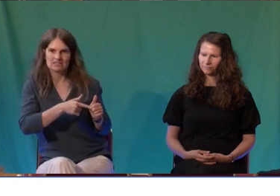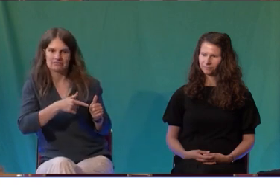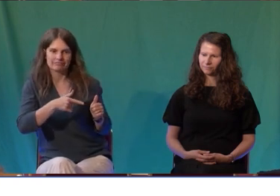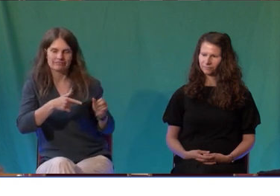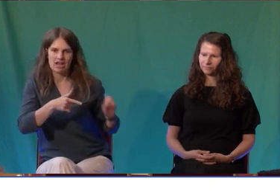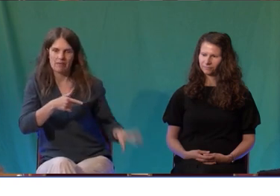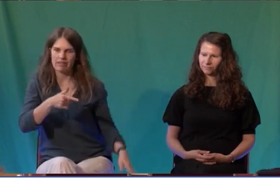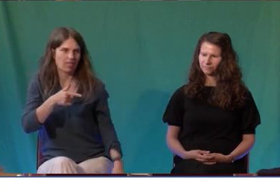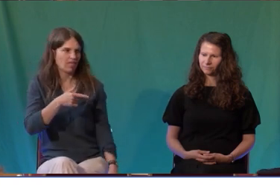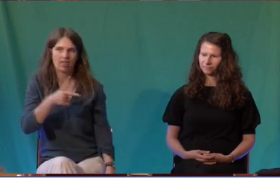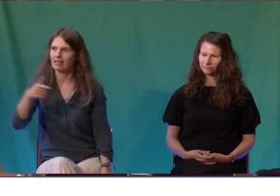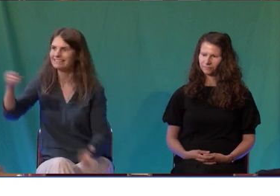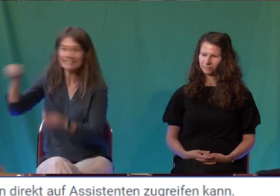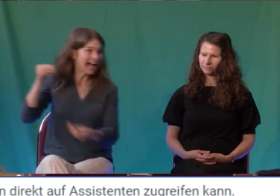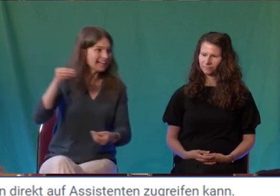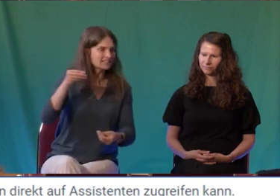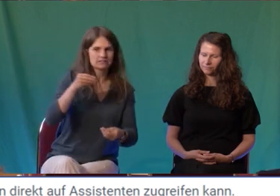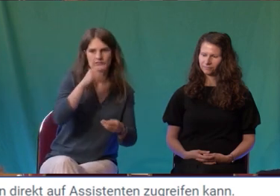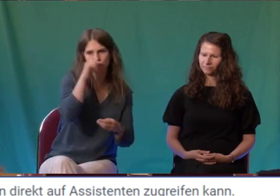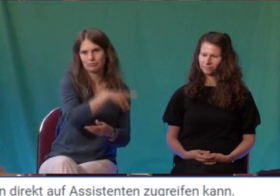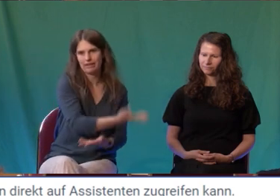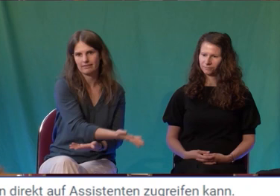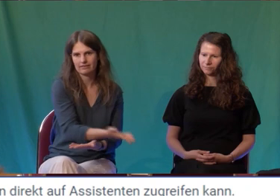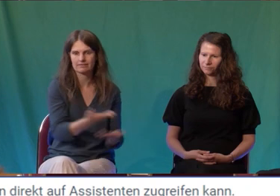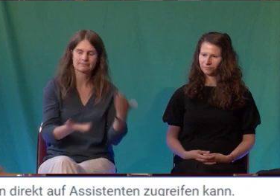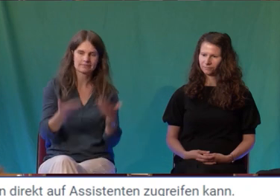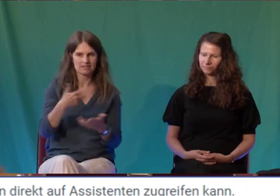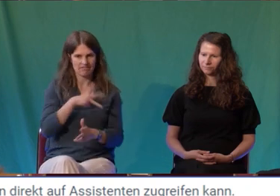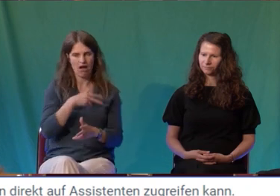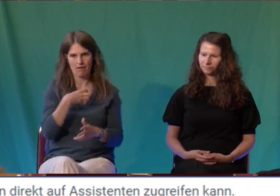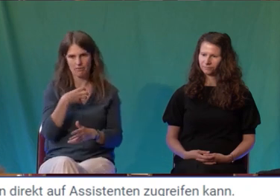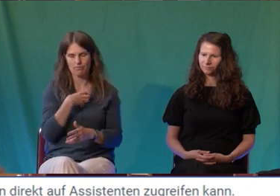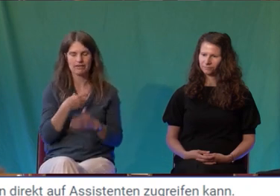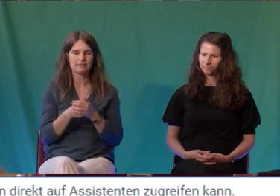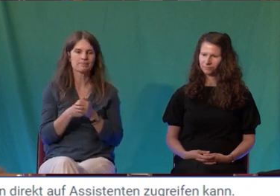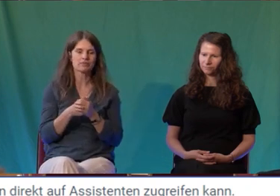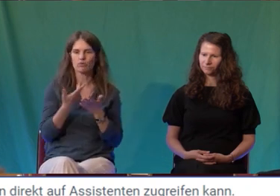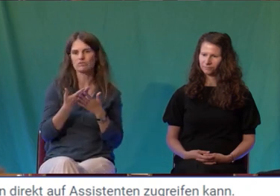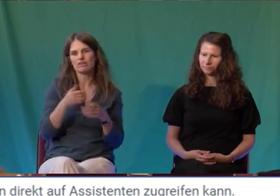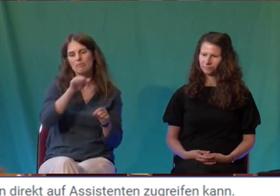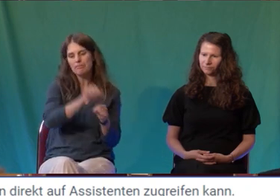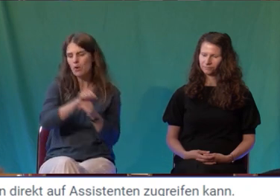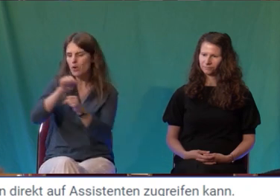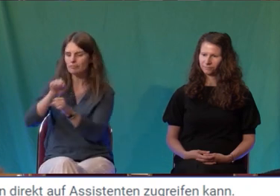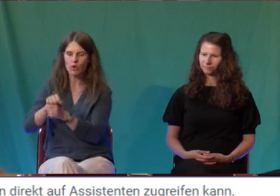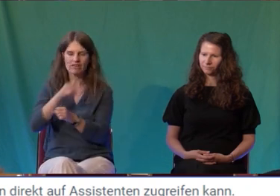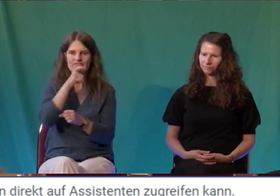stehen wenn das Geld endlich da ist das sind große Probleme die wir haben die Zuständigkeiten der Behörden